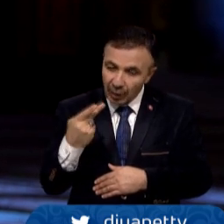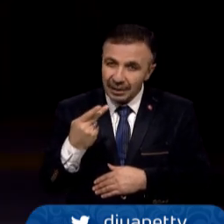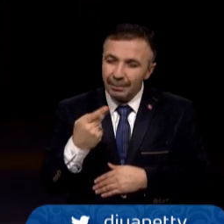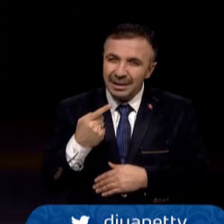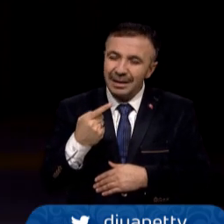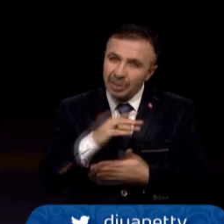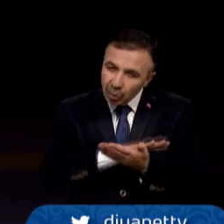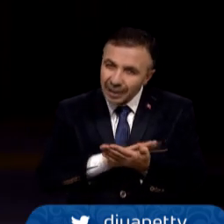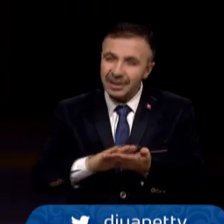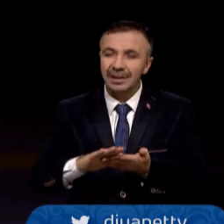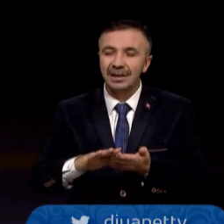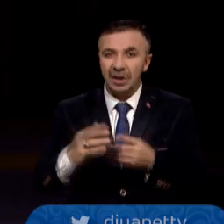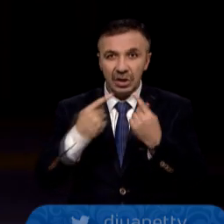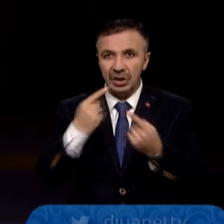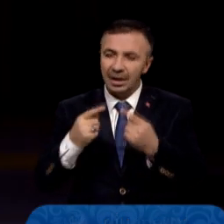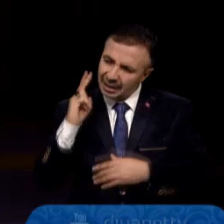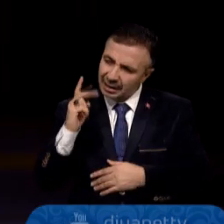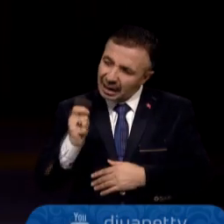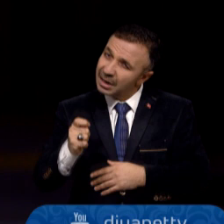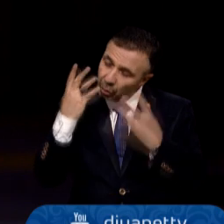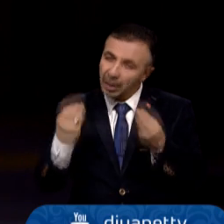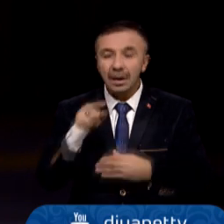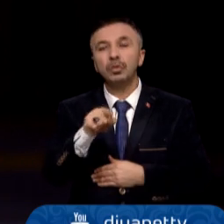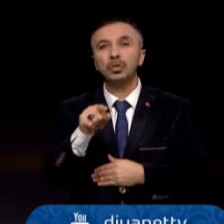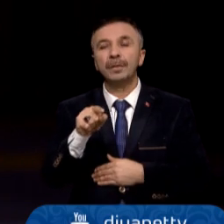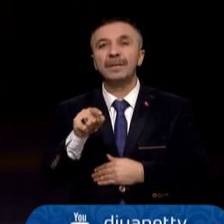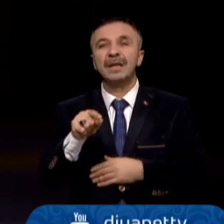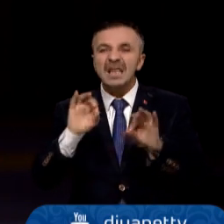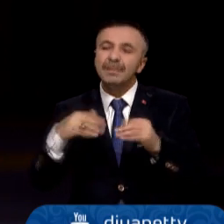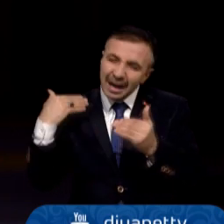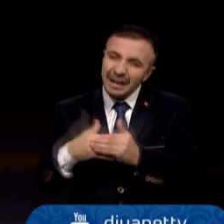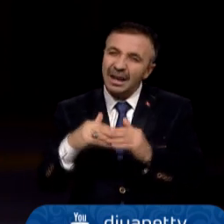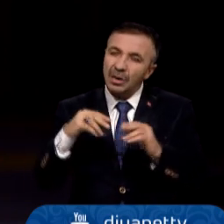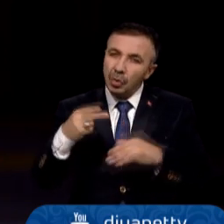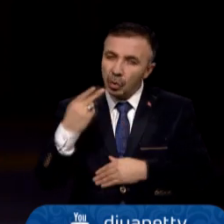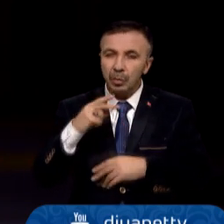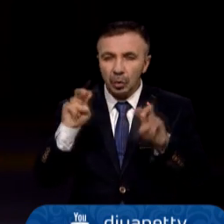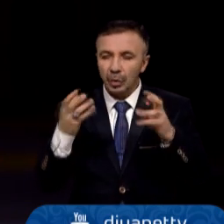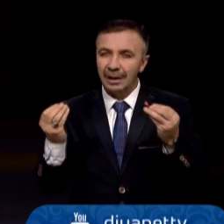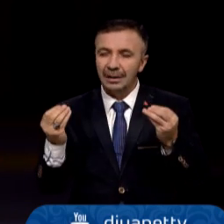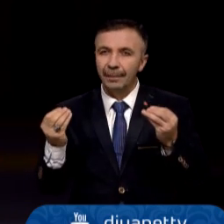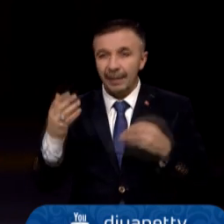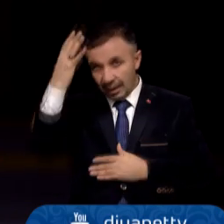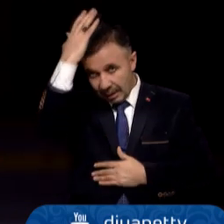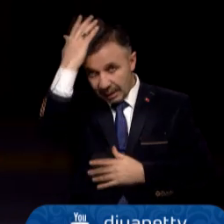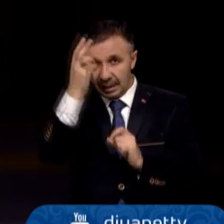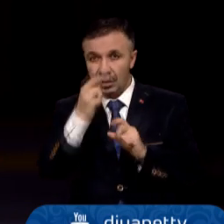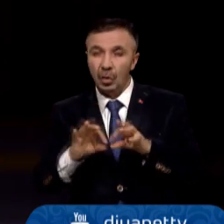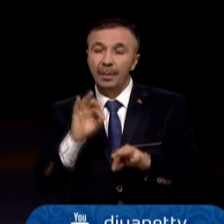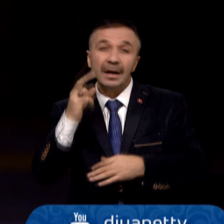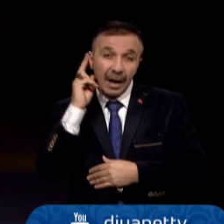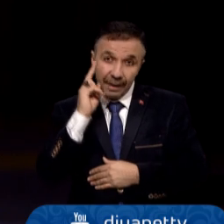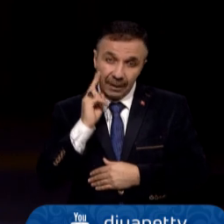çıkaracaktır istişarede zaten esas olan da budur Bu şimdiye kadar konuştuğumuz konularda bak